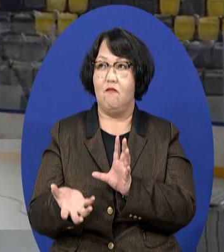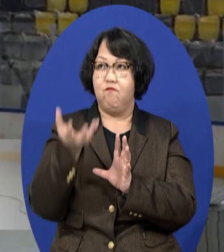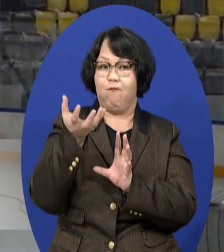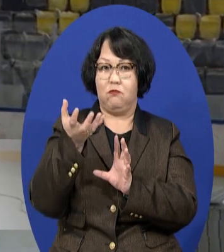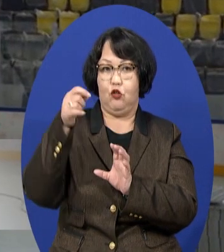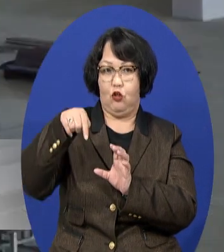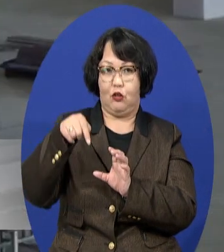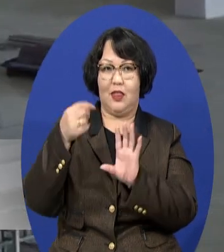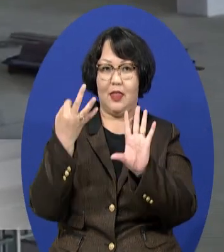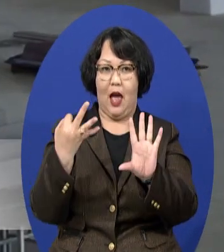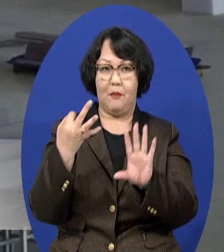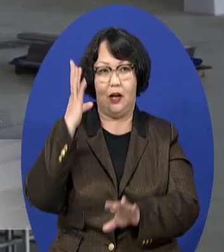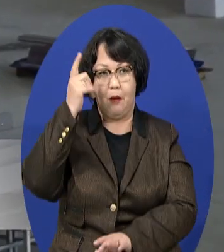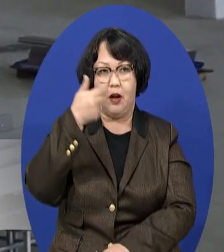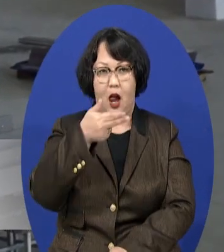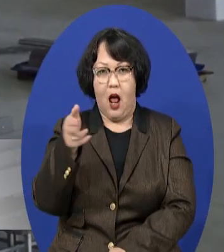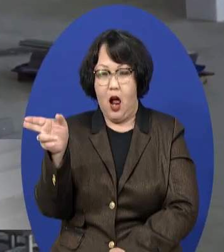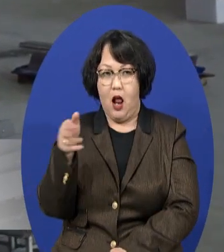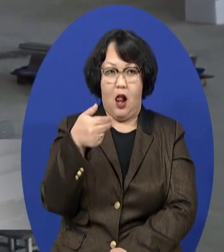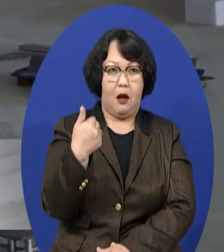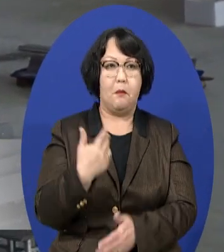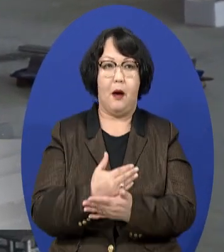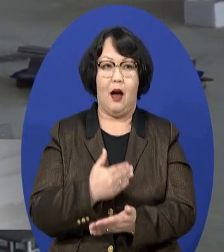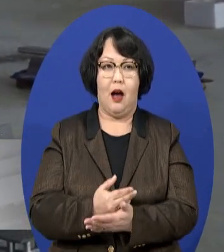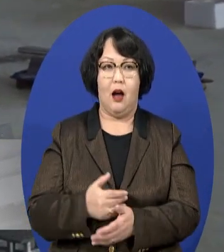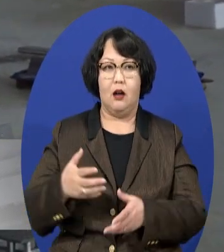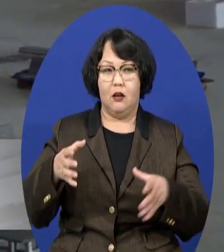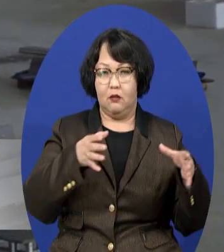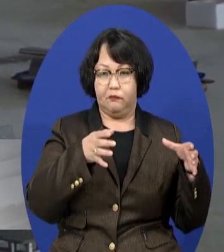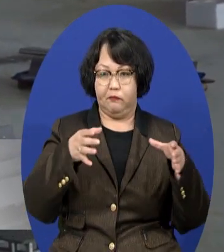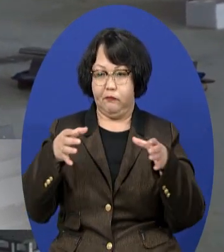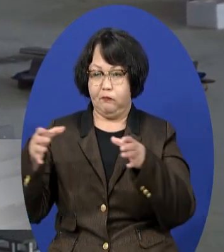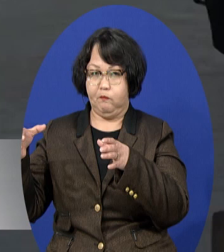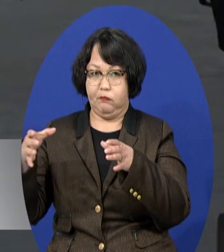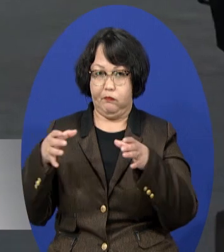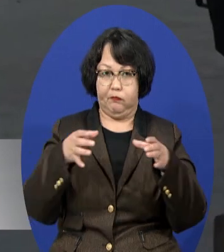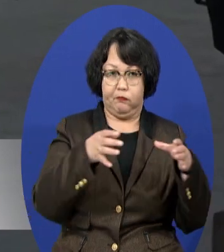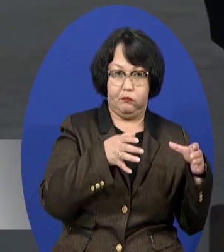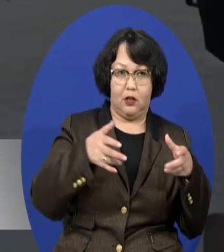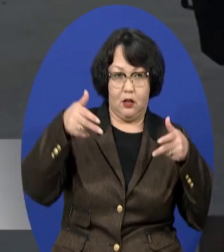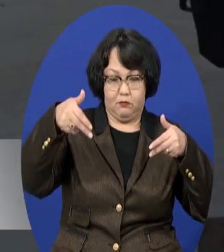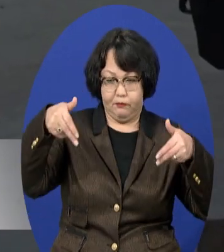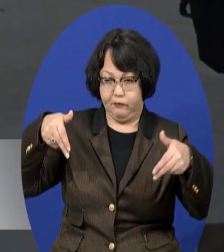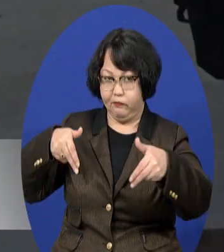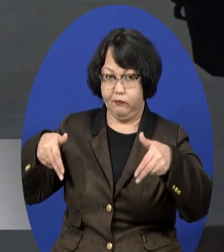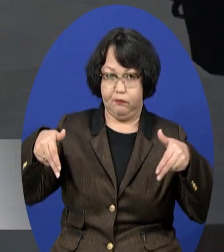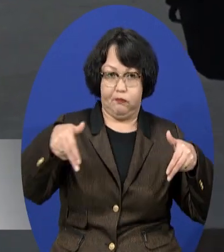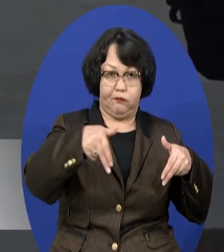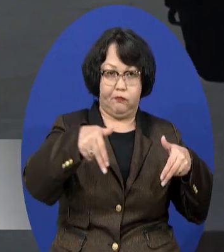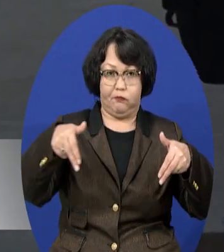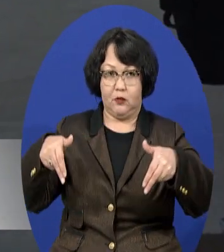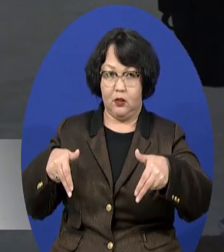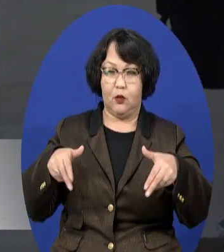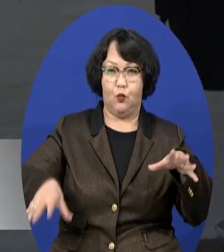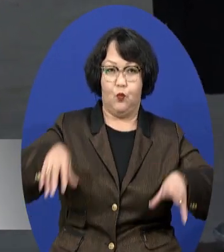бүрийн болохоор фикс болж тодорхой зөвлөгөө татаж авт бичлэг гээд мөн хүн юмаа үлдээчихвэл тэрийг бас юу яана. Санал дээр юм